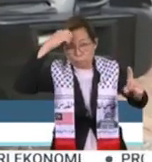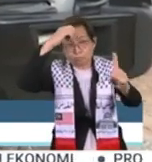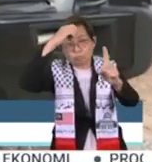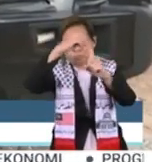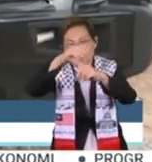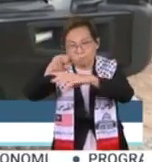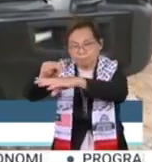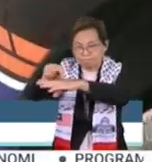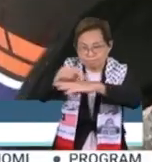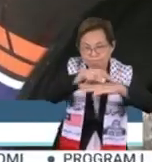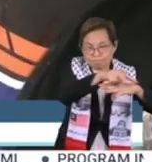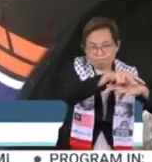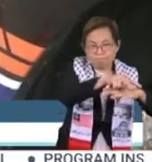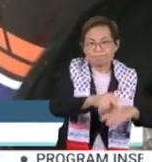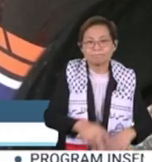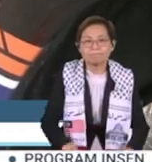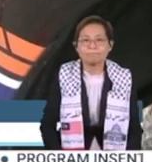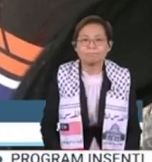pemantauan.